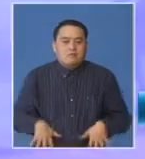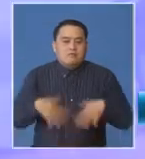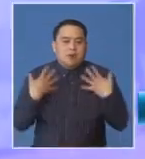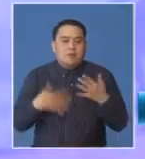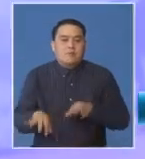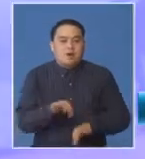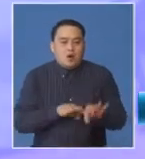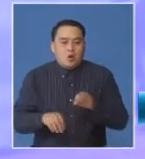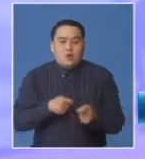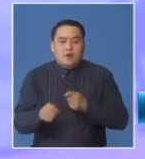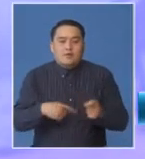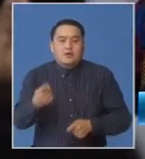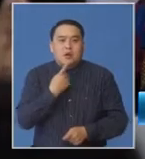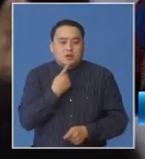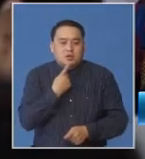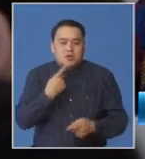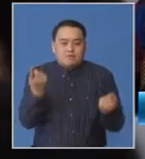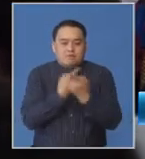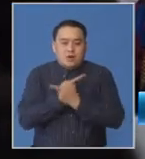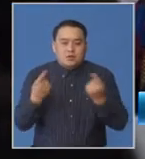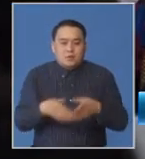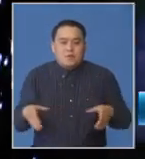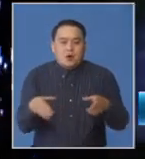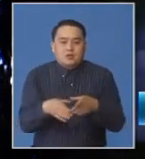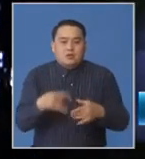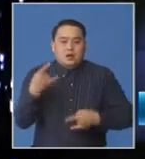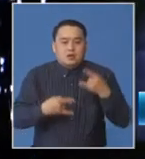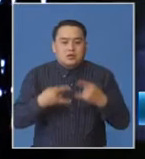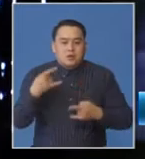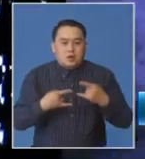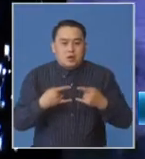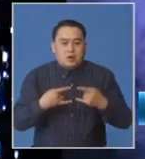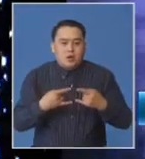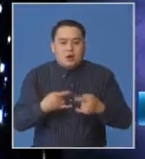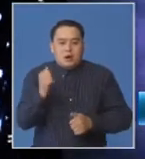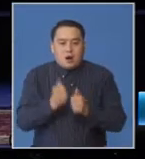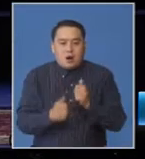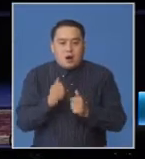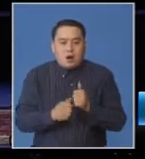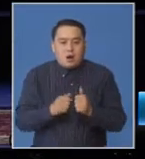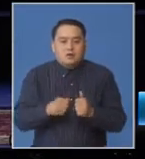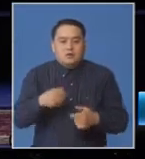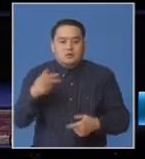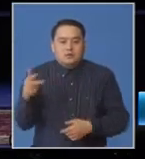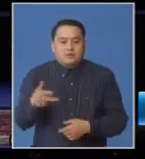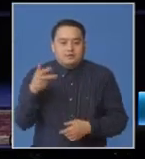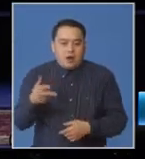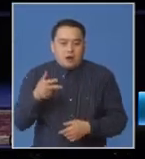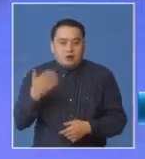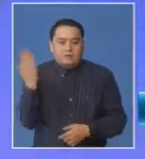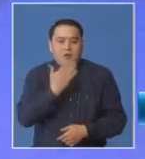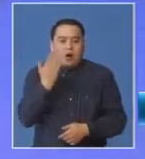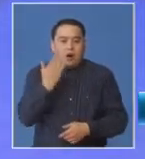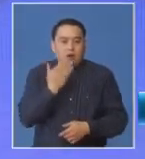проекта «Управление по развитию языков», информационный партнер телекомпания ЖТСУ. Про каждого из героев был снят документальный фильм,